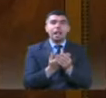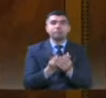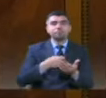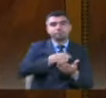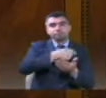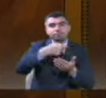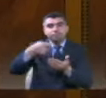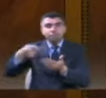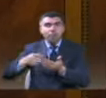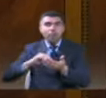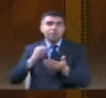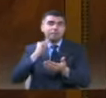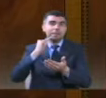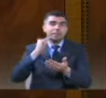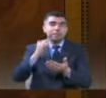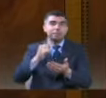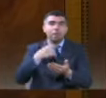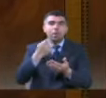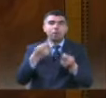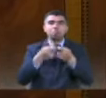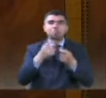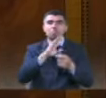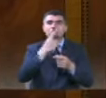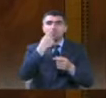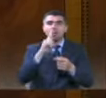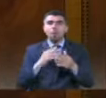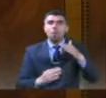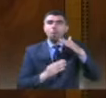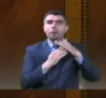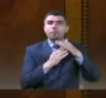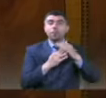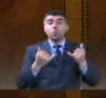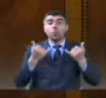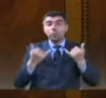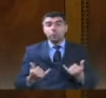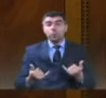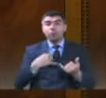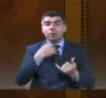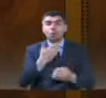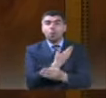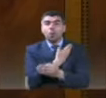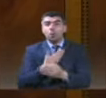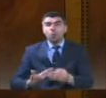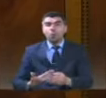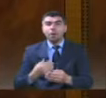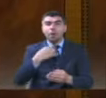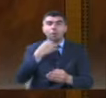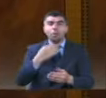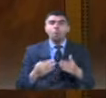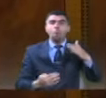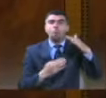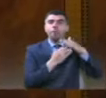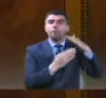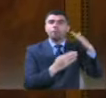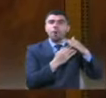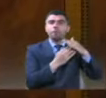العاملة المغربية البسيطة التي هي اليوم بين مطرقة قرارات حكومتكم اللاشعبية والهادفة